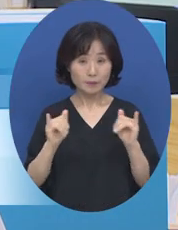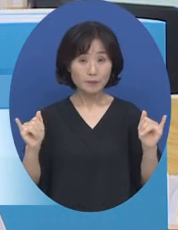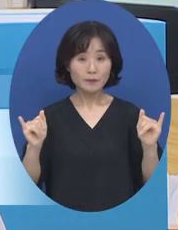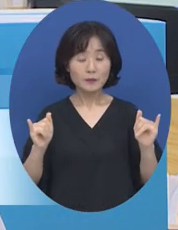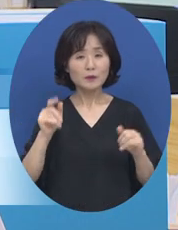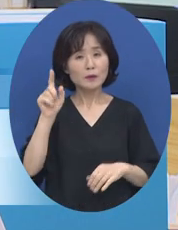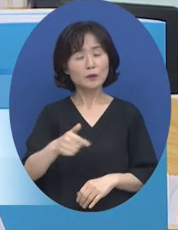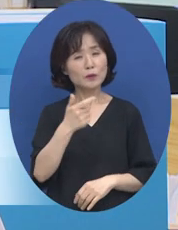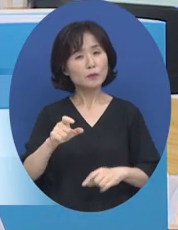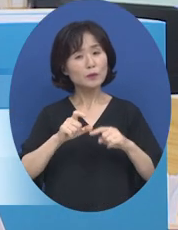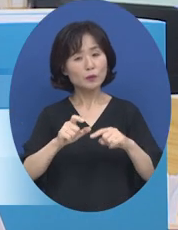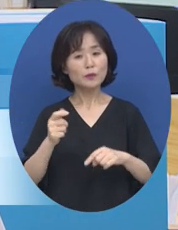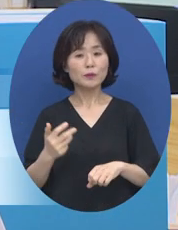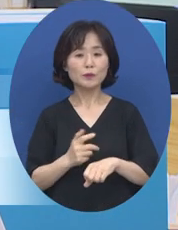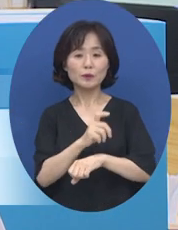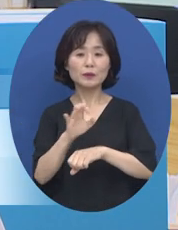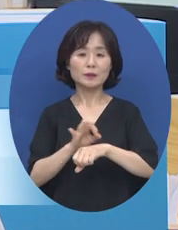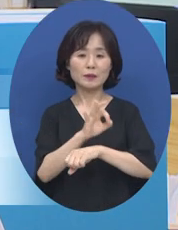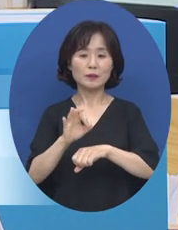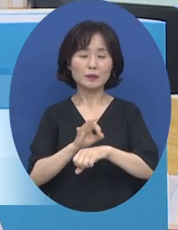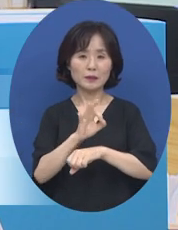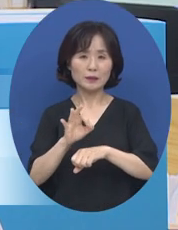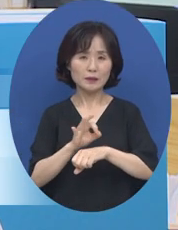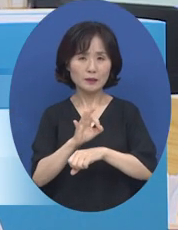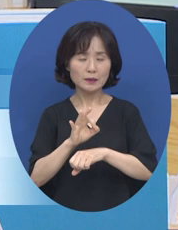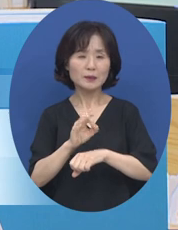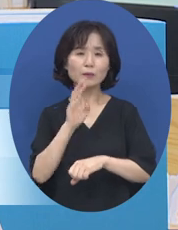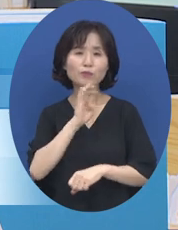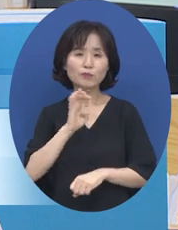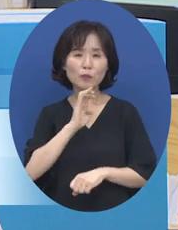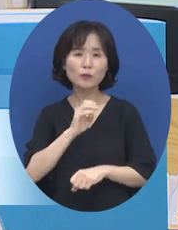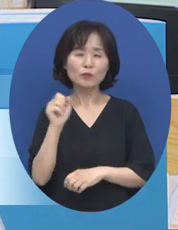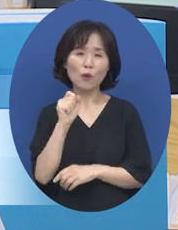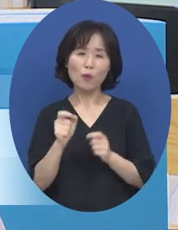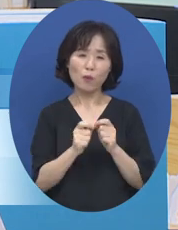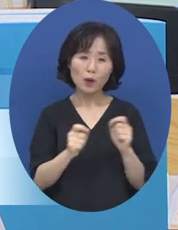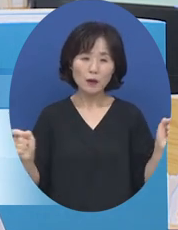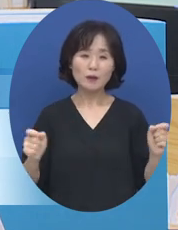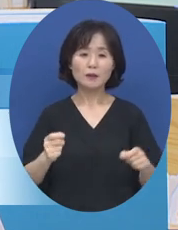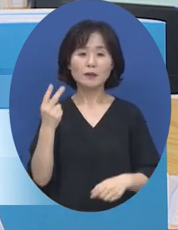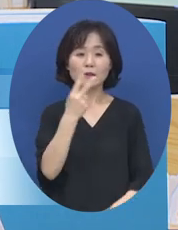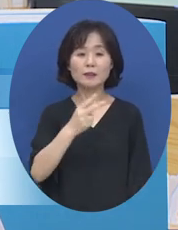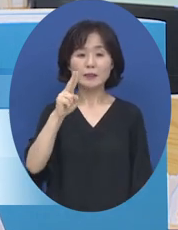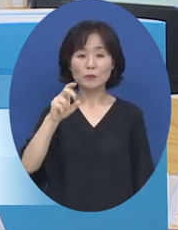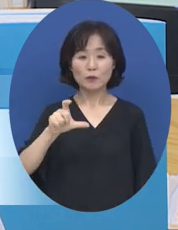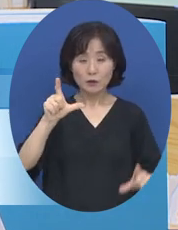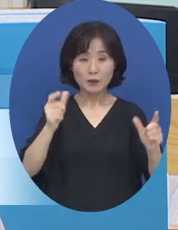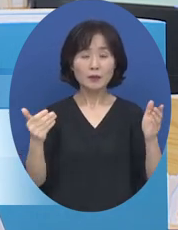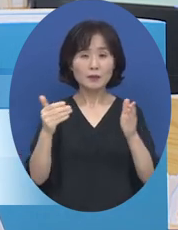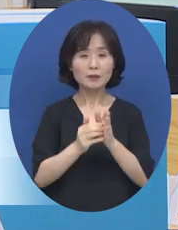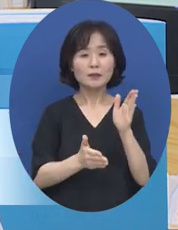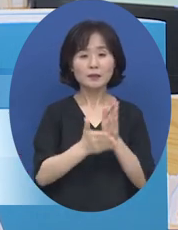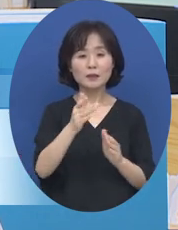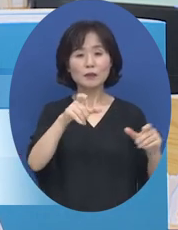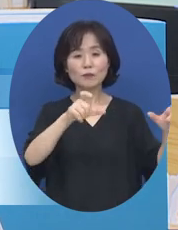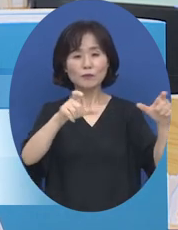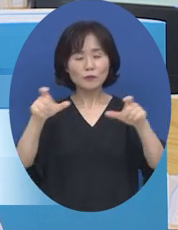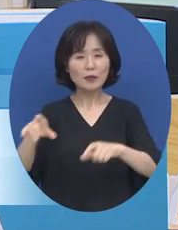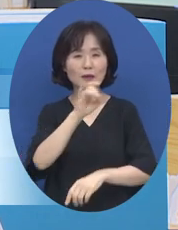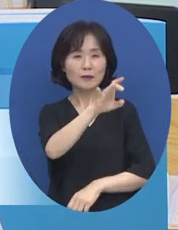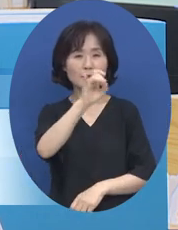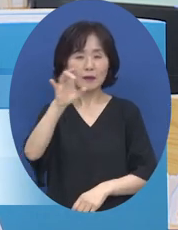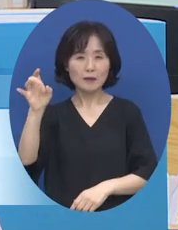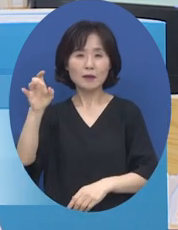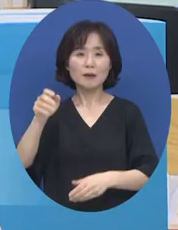일일 평균 10시간 40분 이상 장시간 운전을 하고 계십니다. 2025년까지 시군별 최소 한 개소